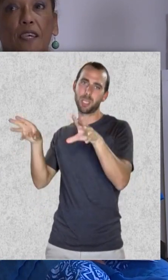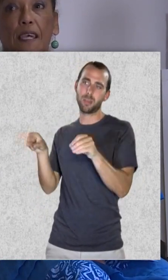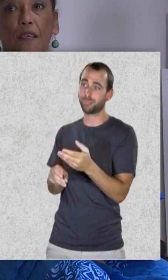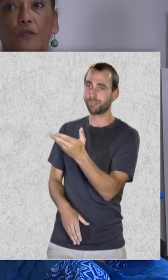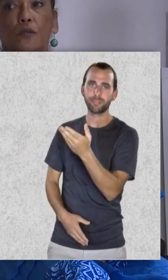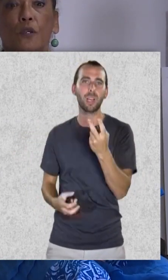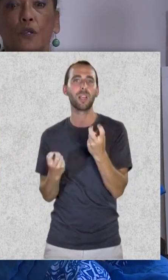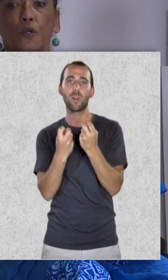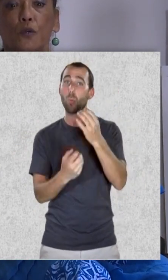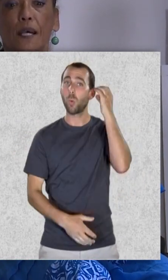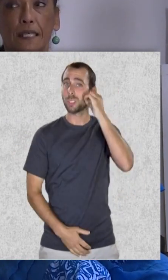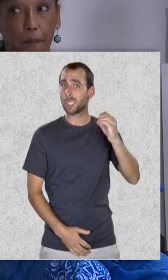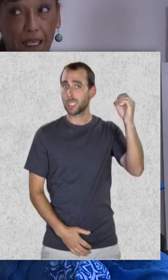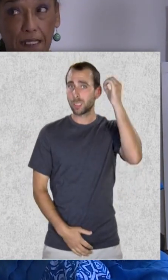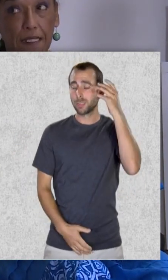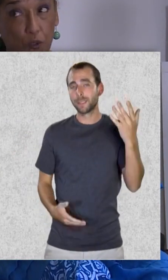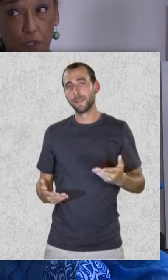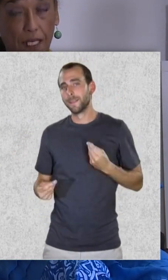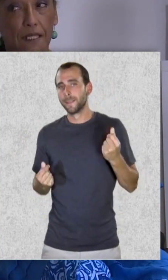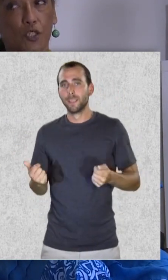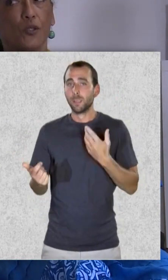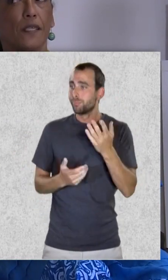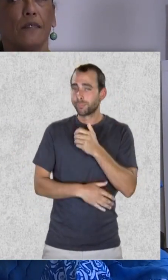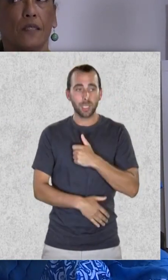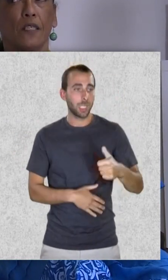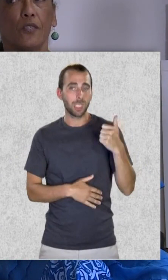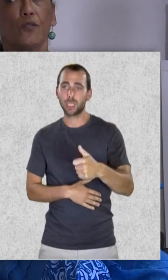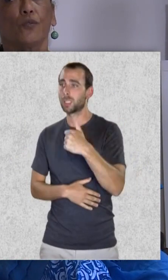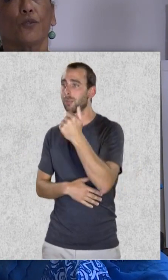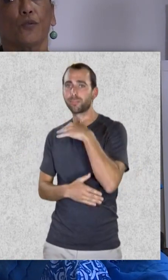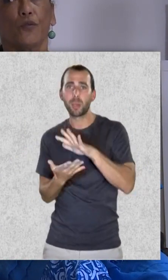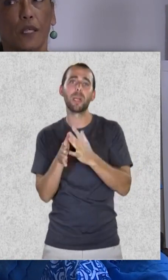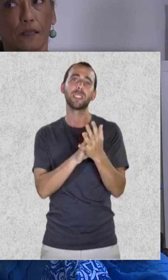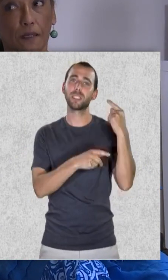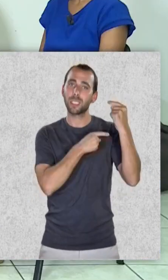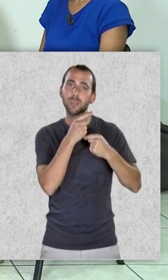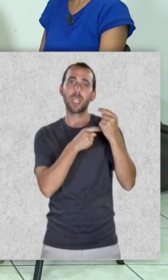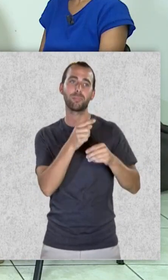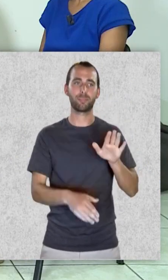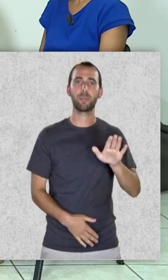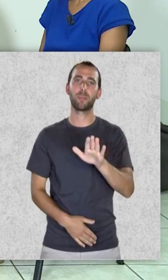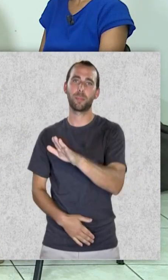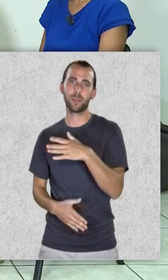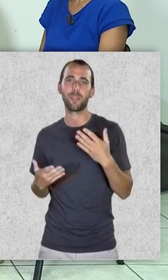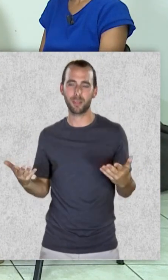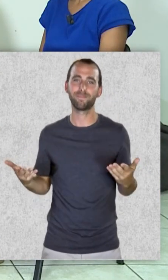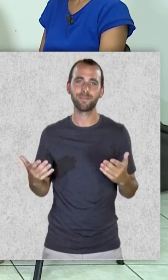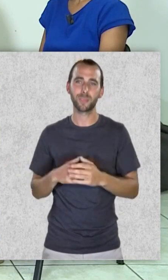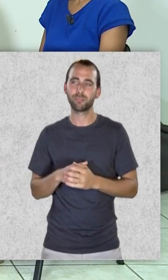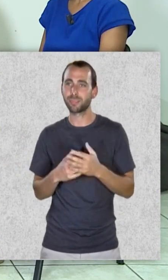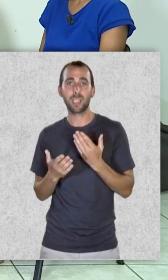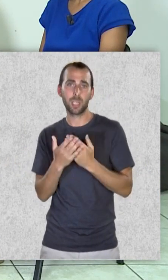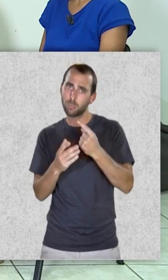donc chacun a sa pratique traditionnelle. Donc voilà, je pense que c'est